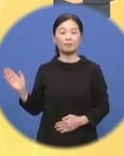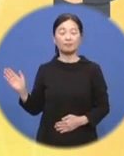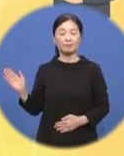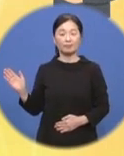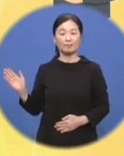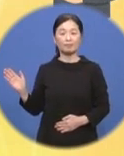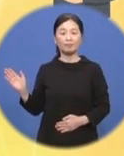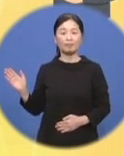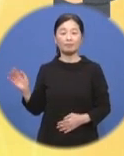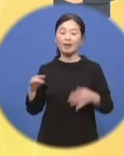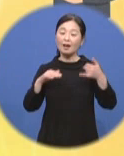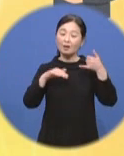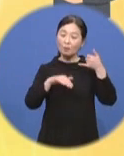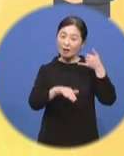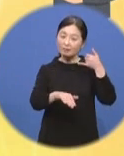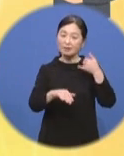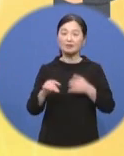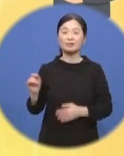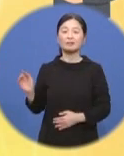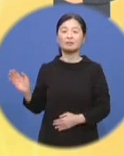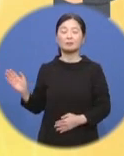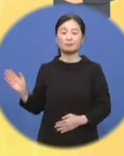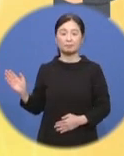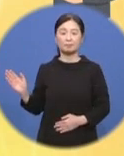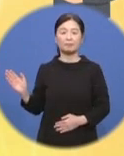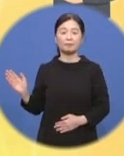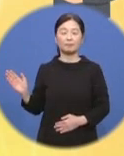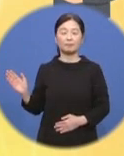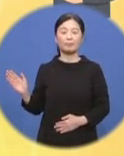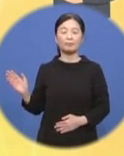073-441-3719 番ファックス